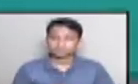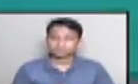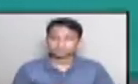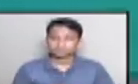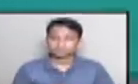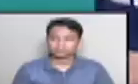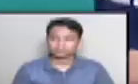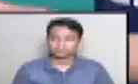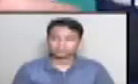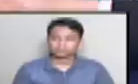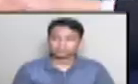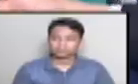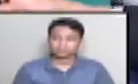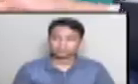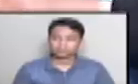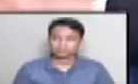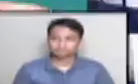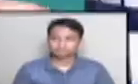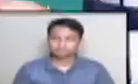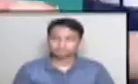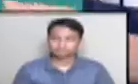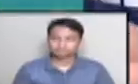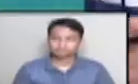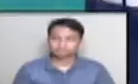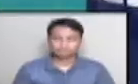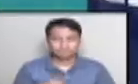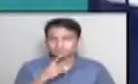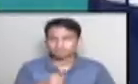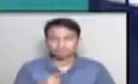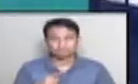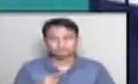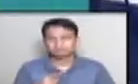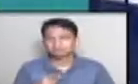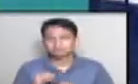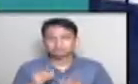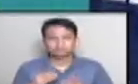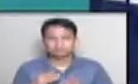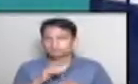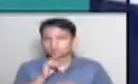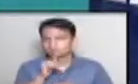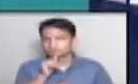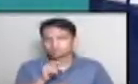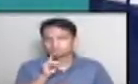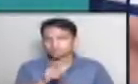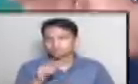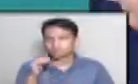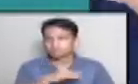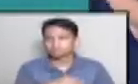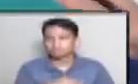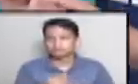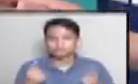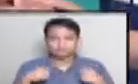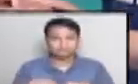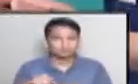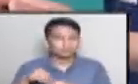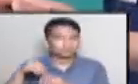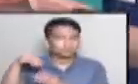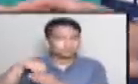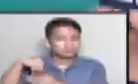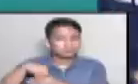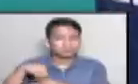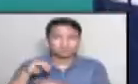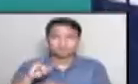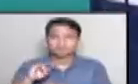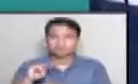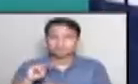Hindi. Sabi ni PM namin, sige, sir. Walang katotohanan yan, ma'am, kasi pumunta kami sa site. I-in kami doon